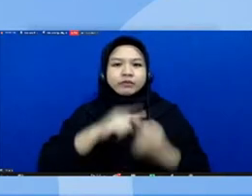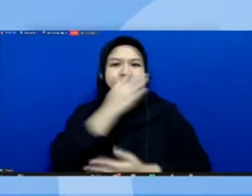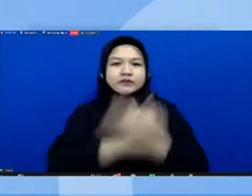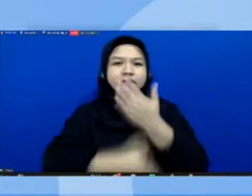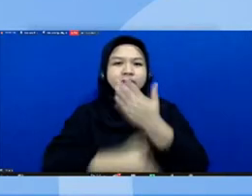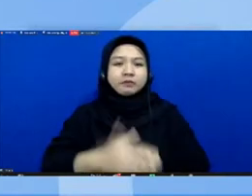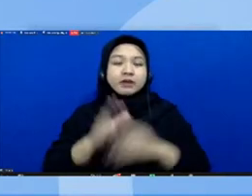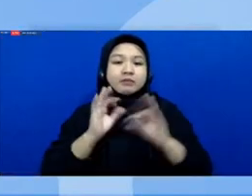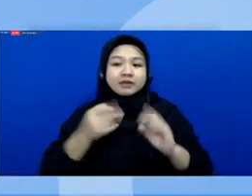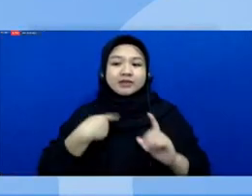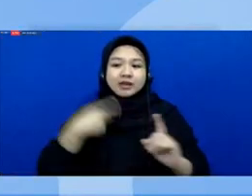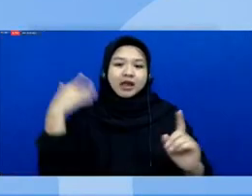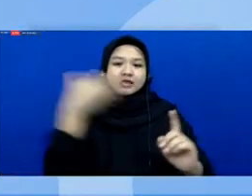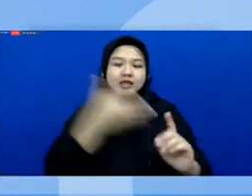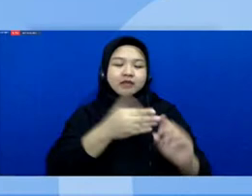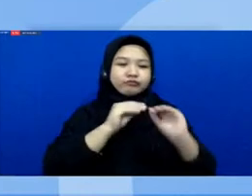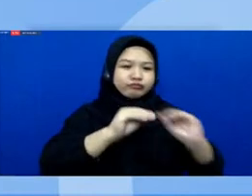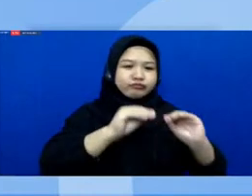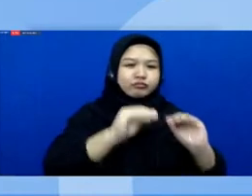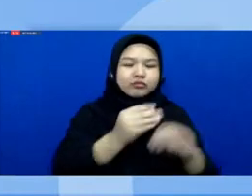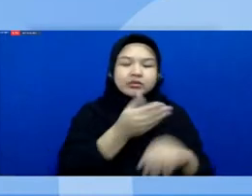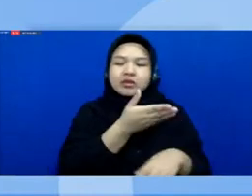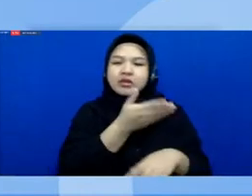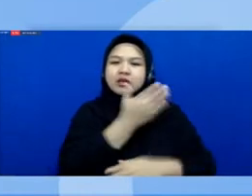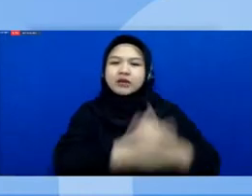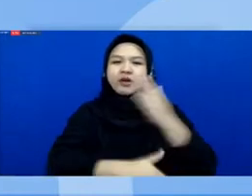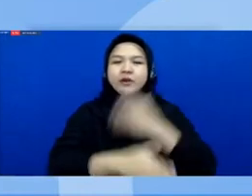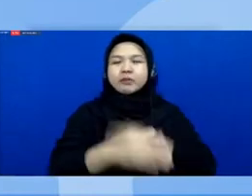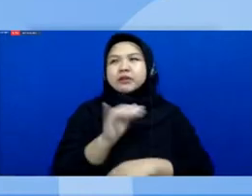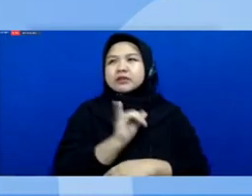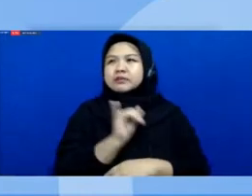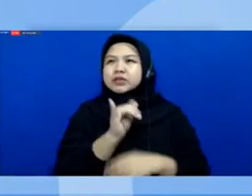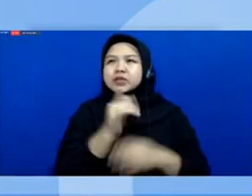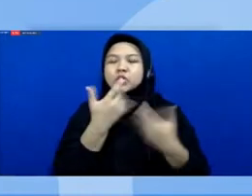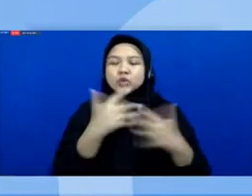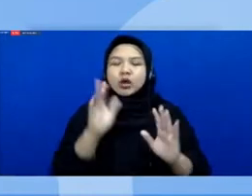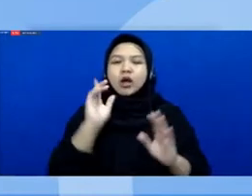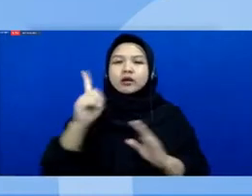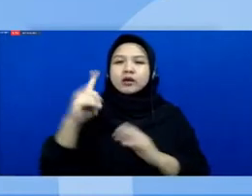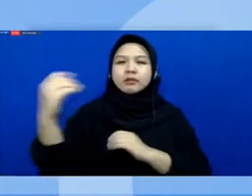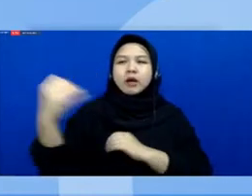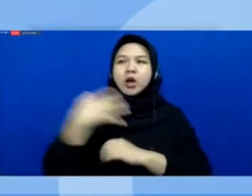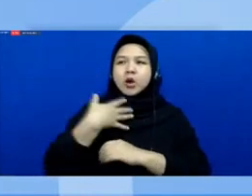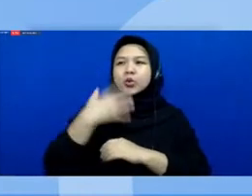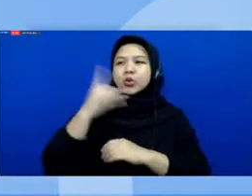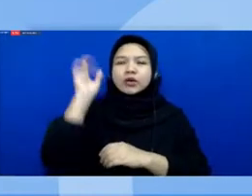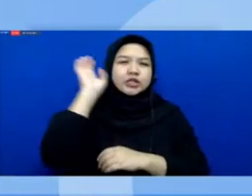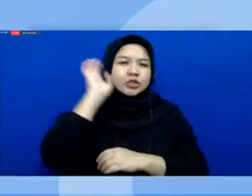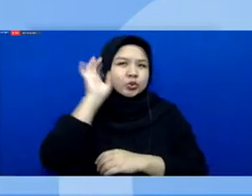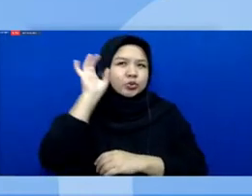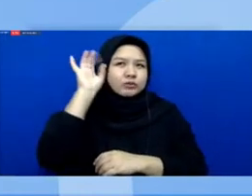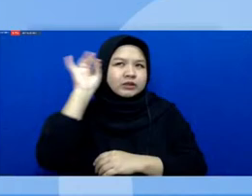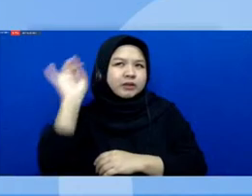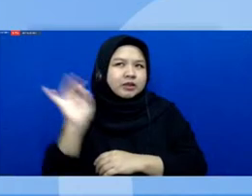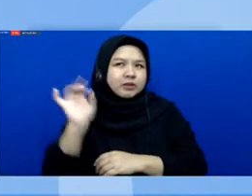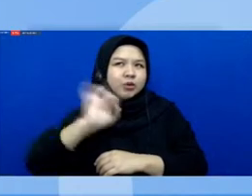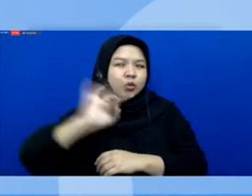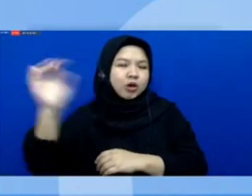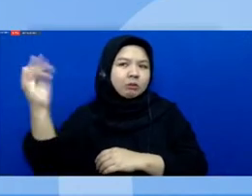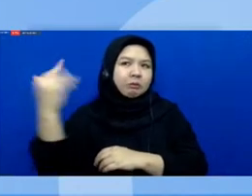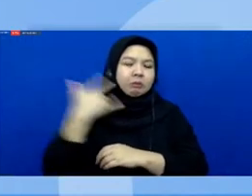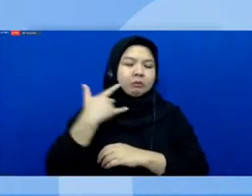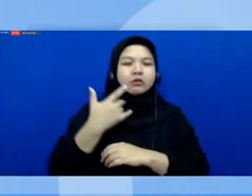kita edukasi, ya mereka karena sudah terpengaruh oleh adanya isu-isu di luar, ya akhirnya mereka